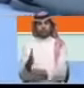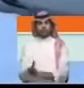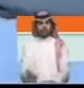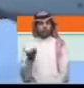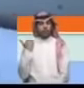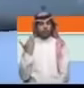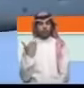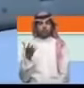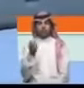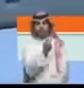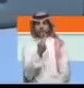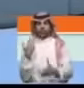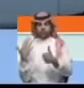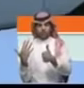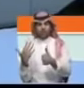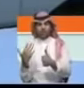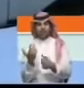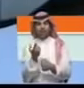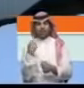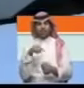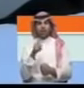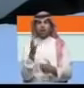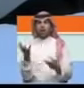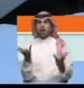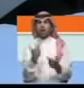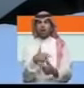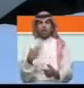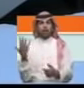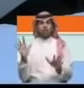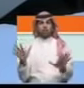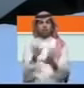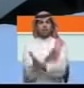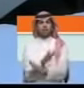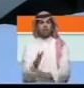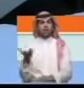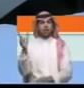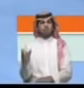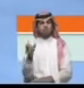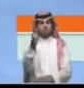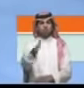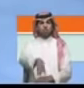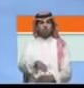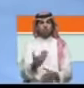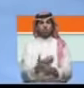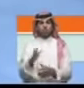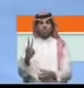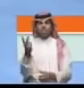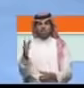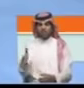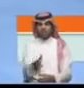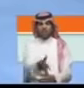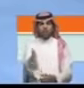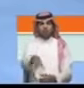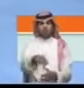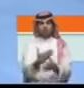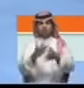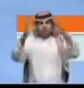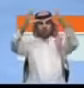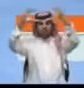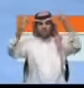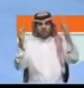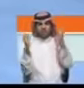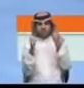كانون الثاني 2006 لقي 15 شخصا حتفهم، بينهم 12 طفلا، حين انهار سطح